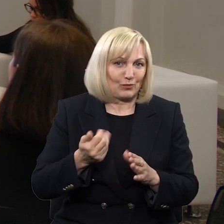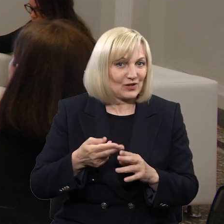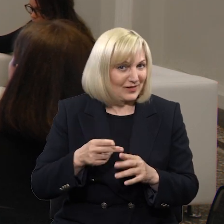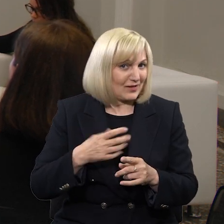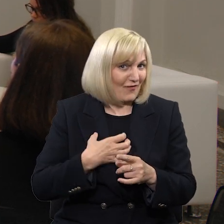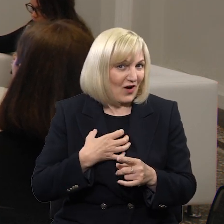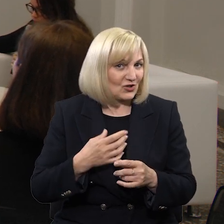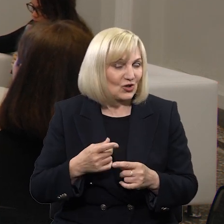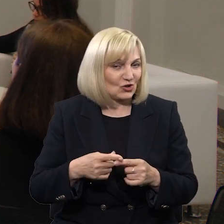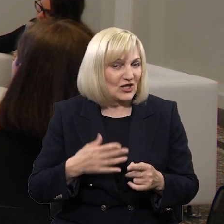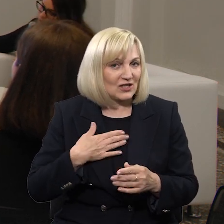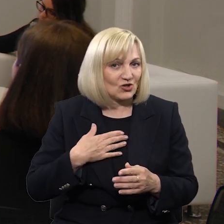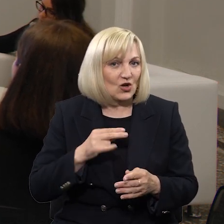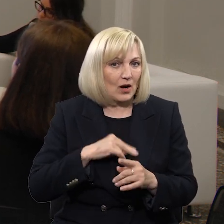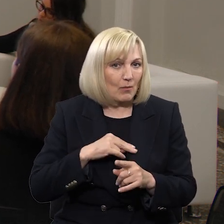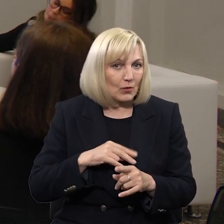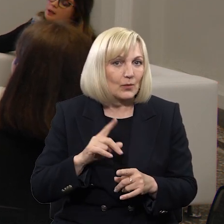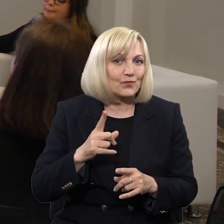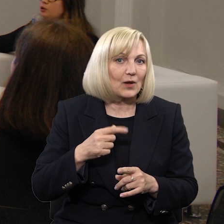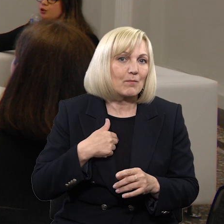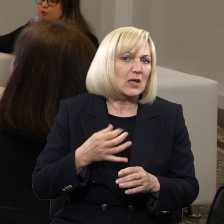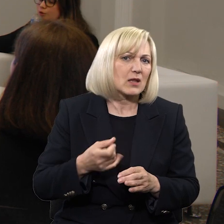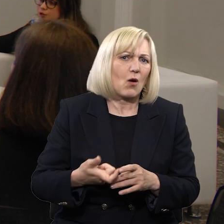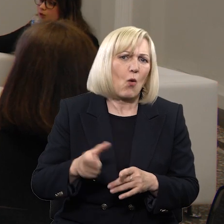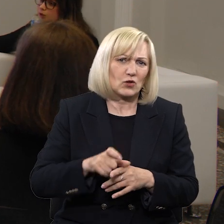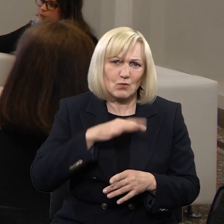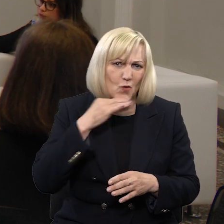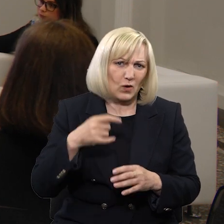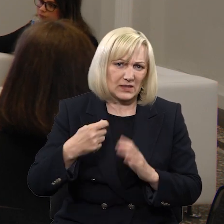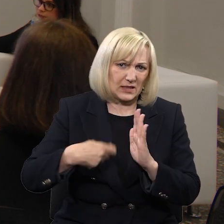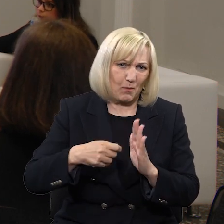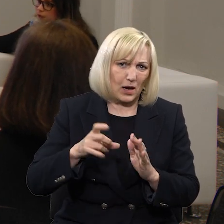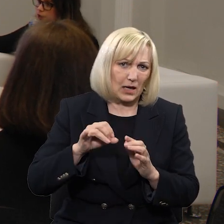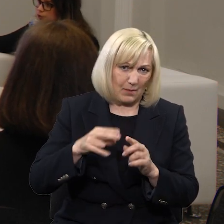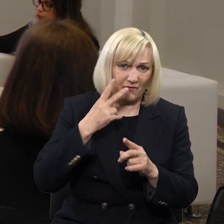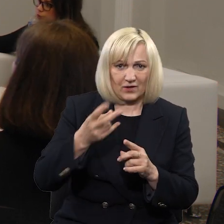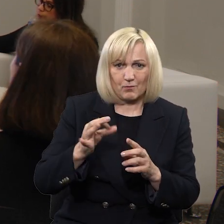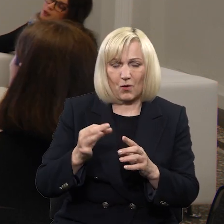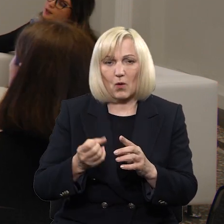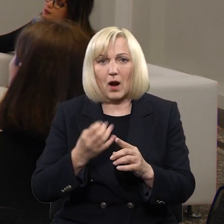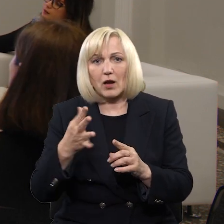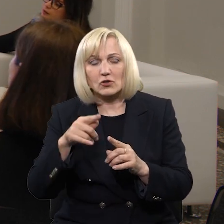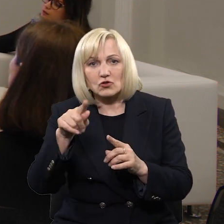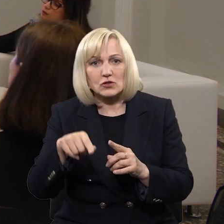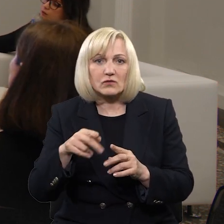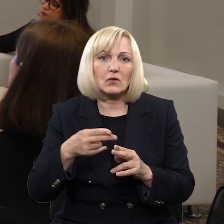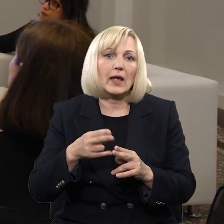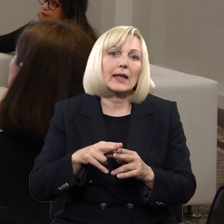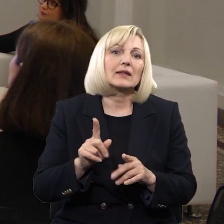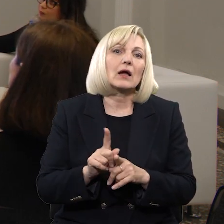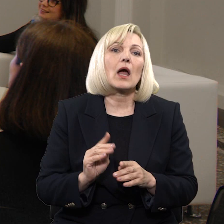пропустить эту важную часть нашей работы потому что мы не очень много снимаем клипов как вы видите по количеству это